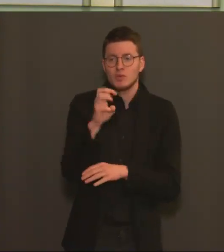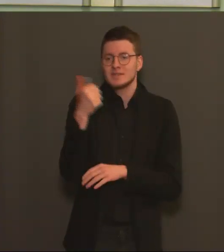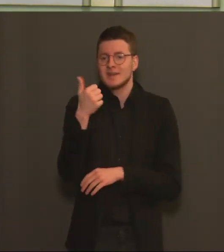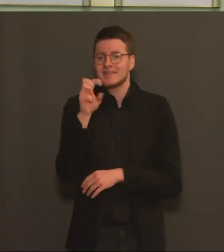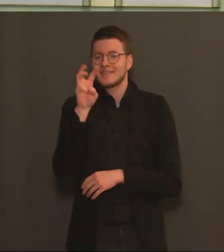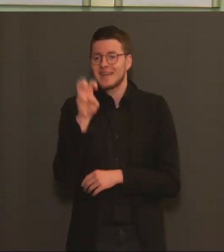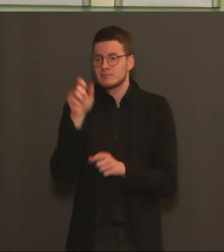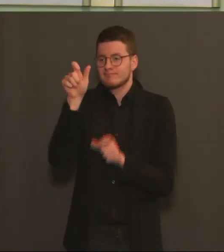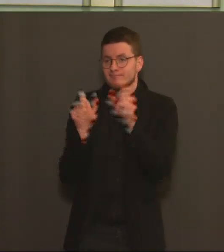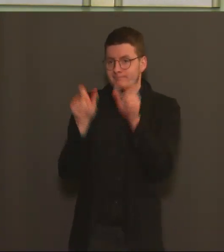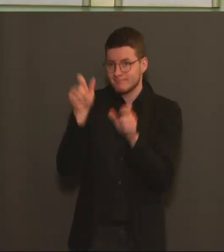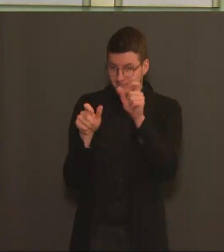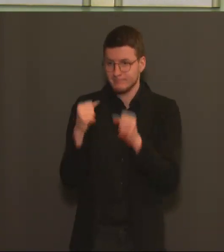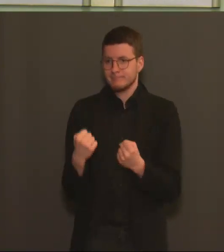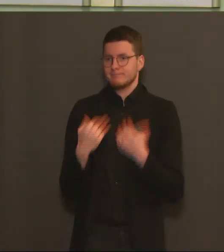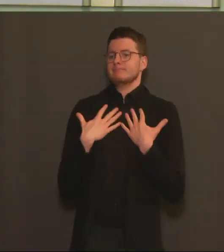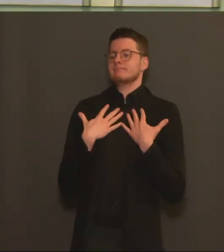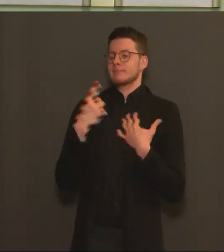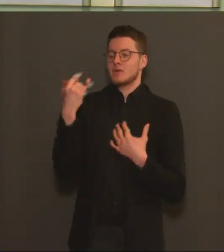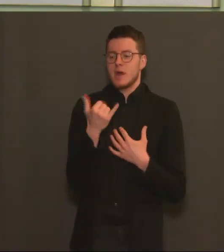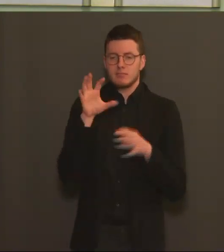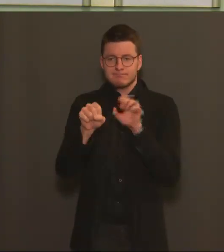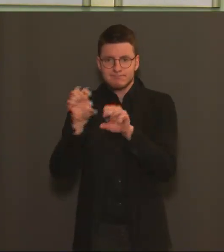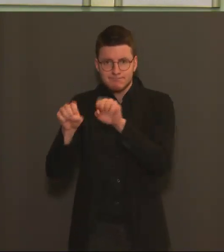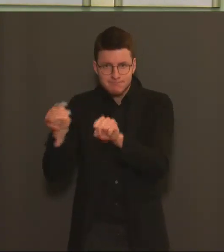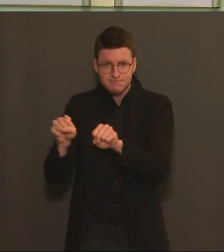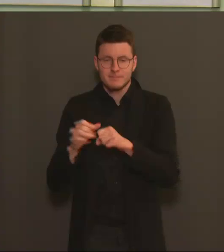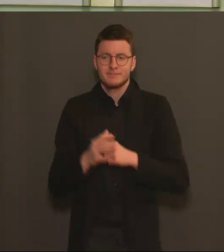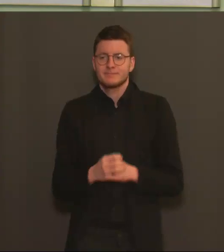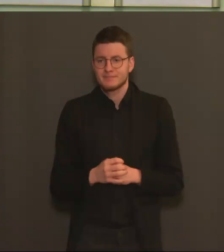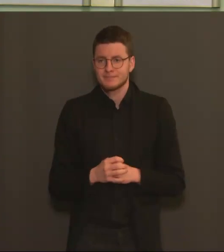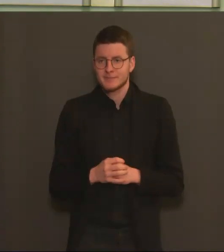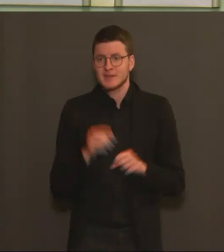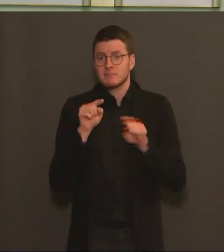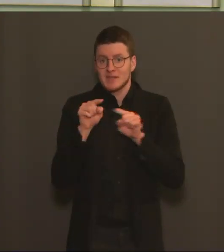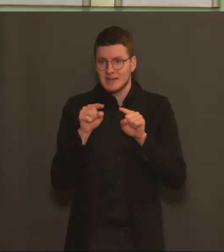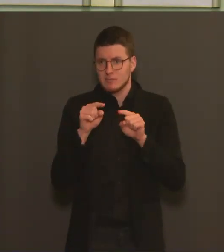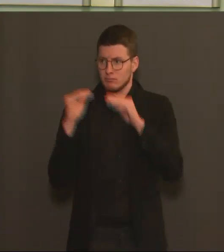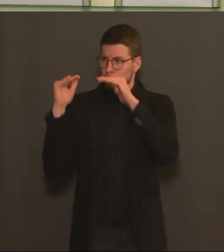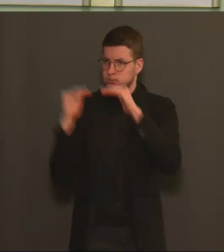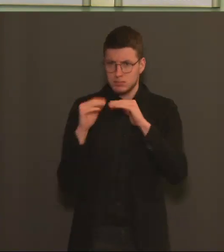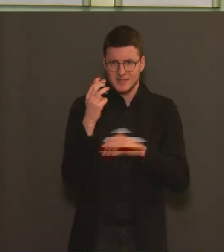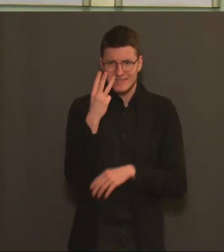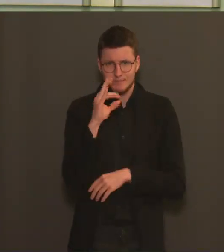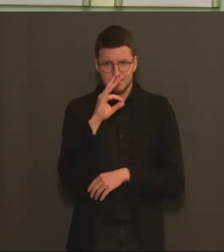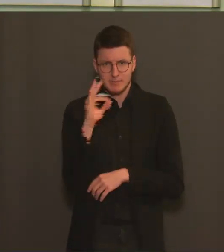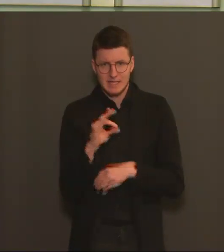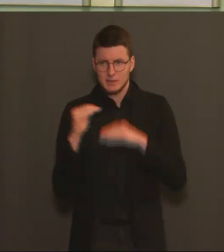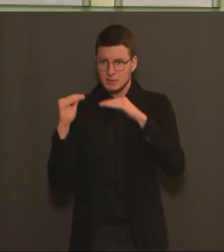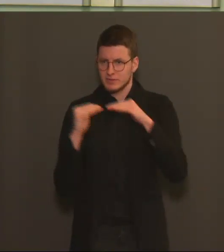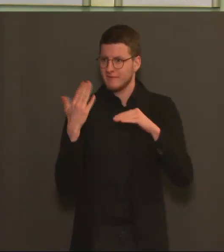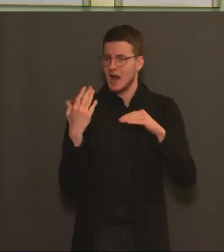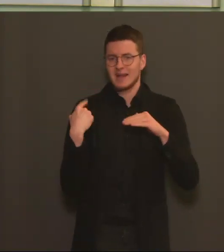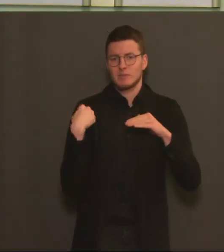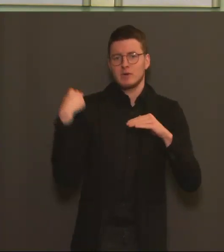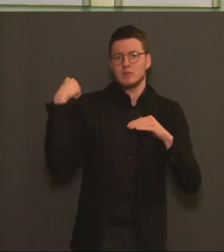2336 nieuwe besmettingen per dag vastgesteld. Dat is een lichte afname van 3% in vergelijking met de